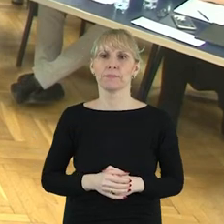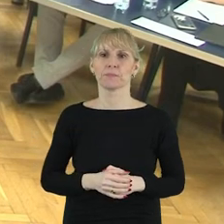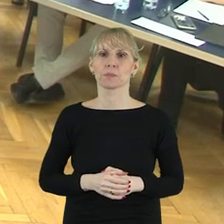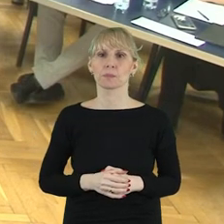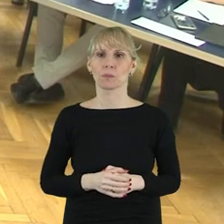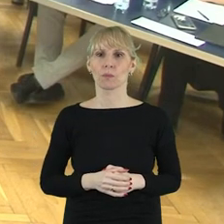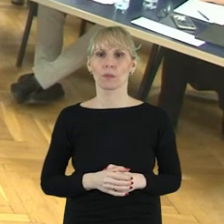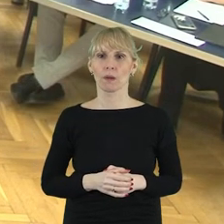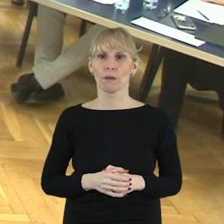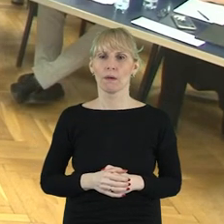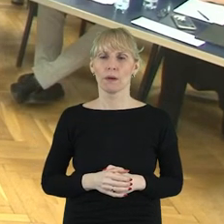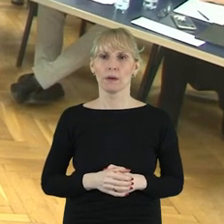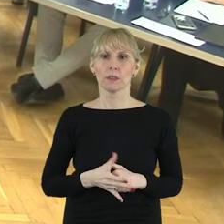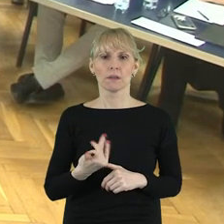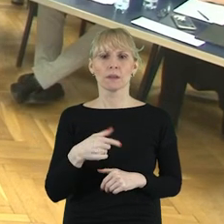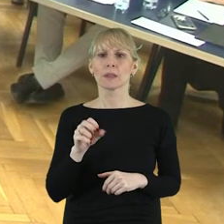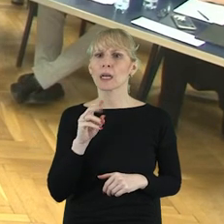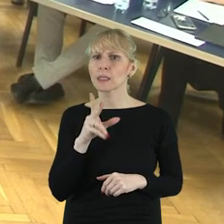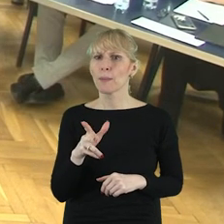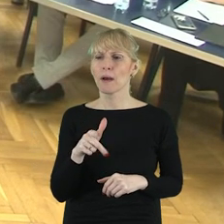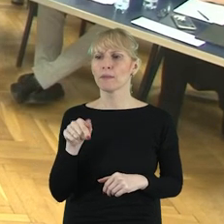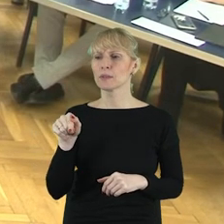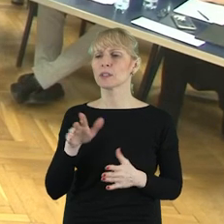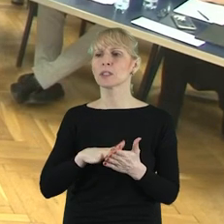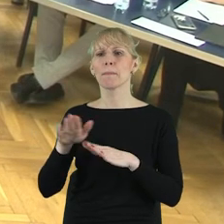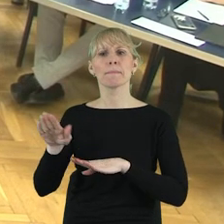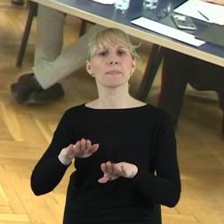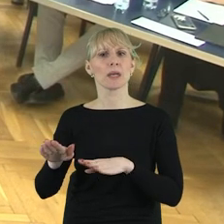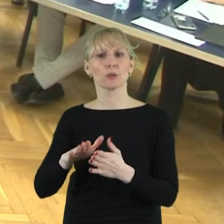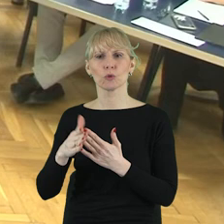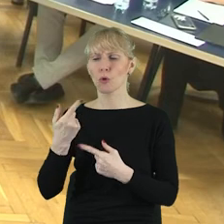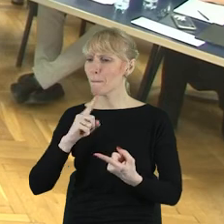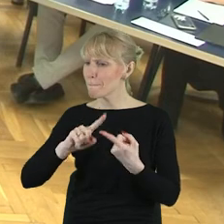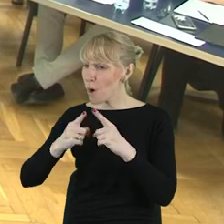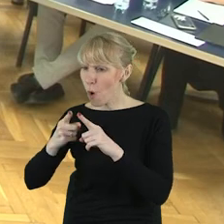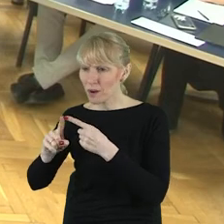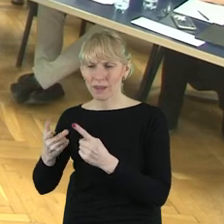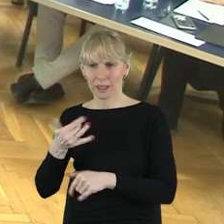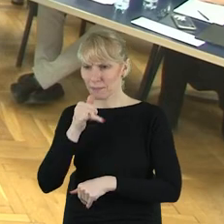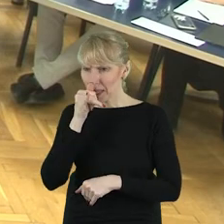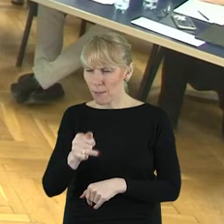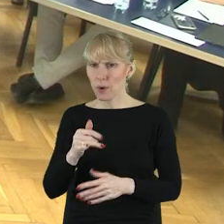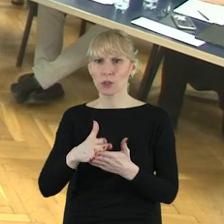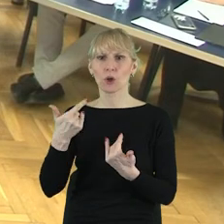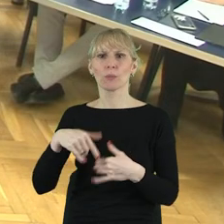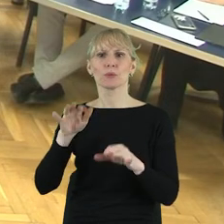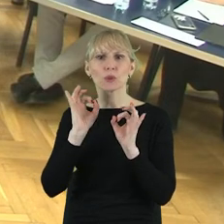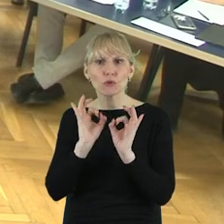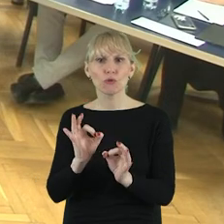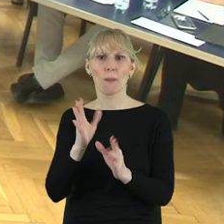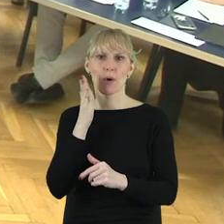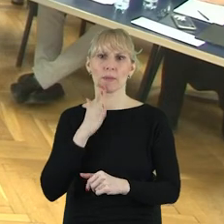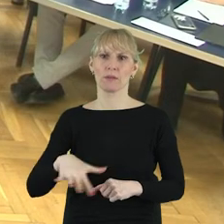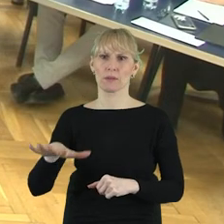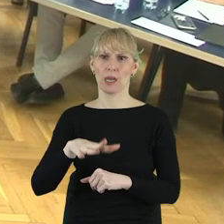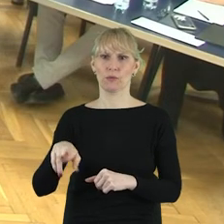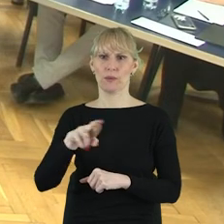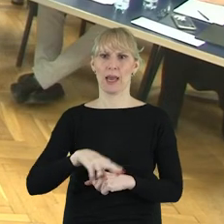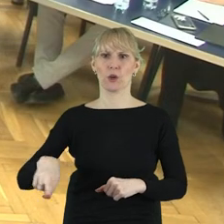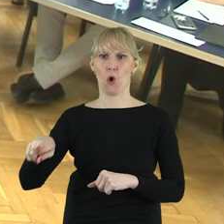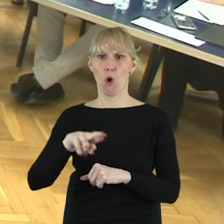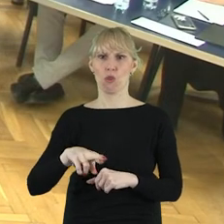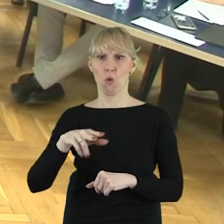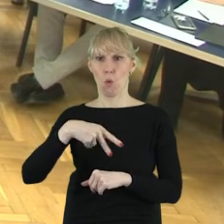to nie, tak jak powiedział twój kolega, nie może być w tym miejscu polityki. Absolutnie o tym nie mówimy. Musi być dobrą mieszkańców naszego regionu. Dziękuję.